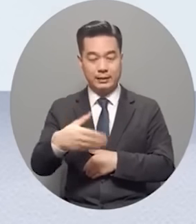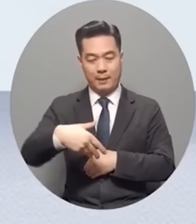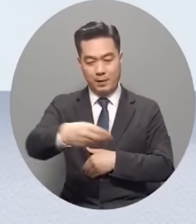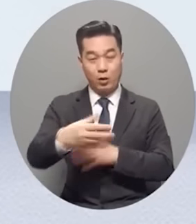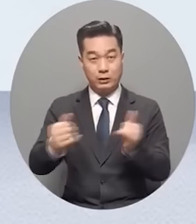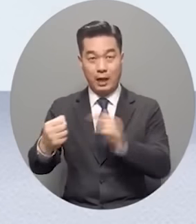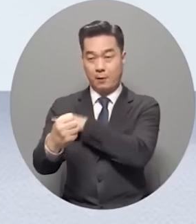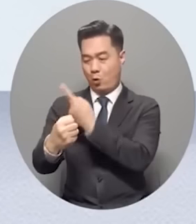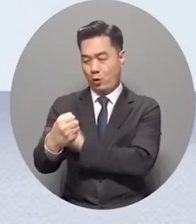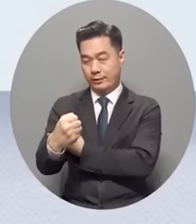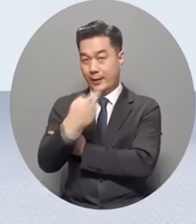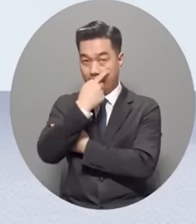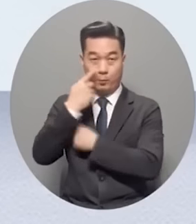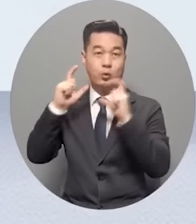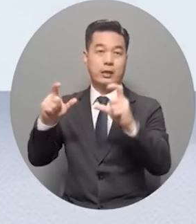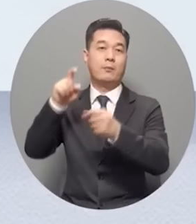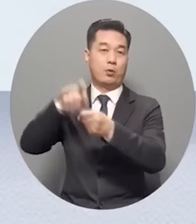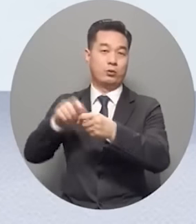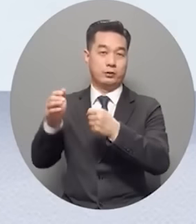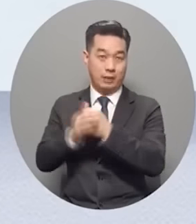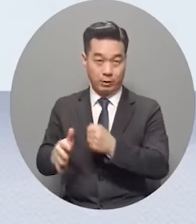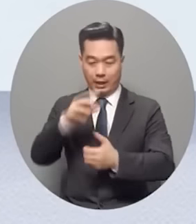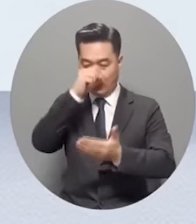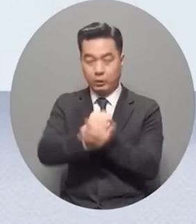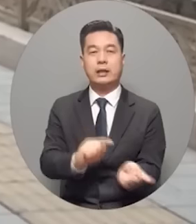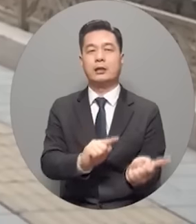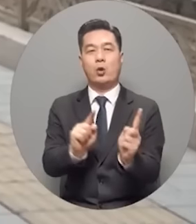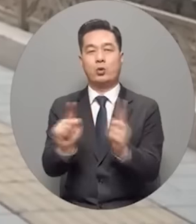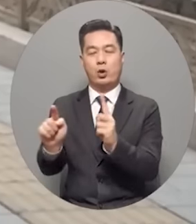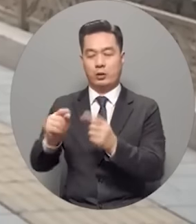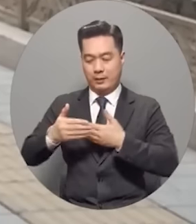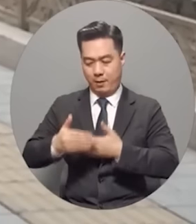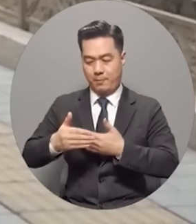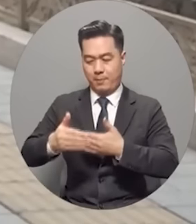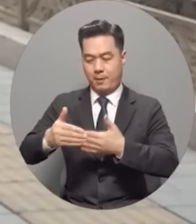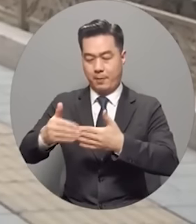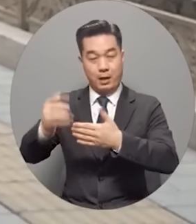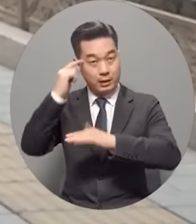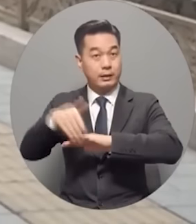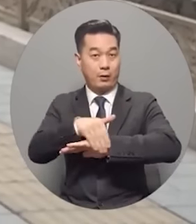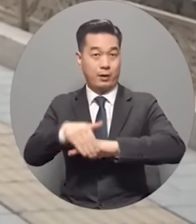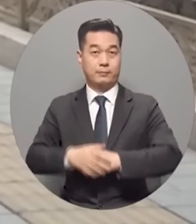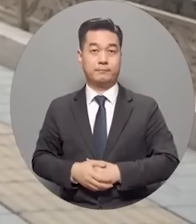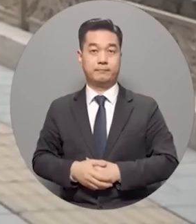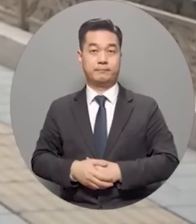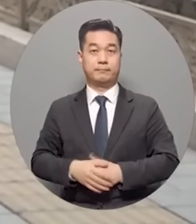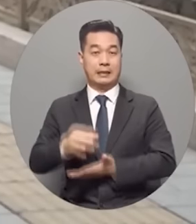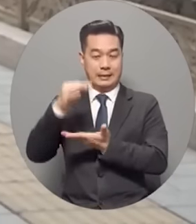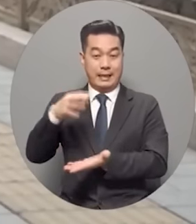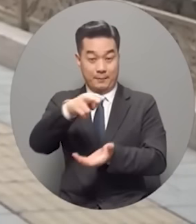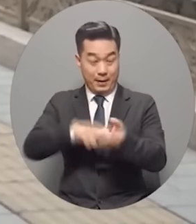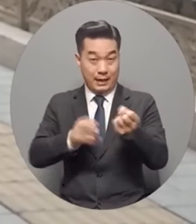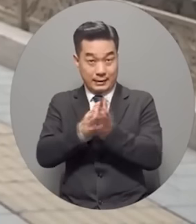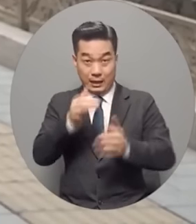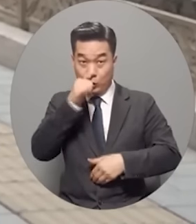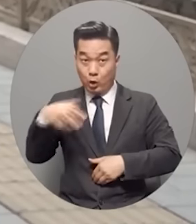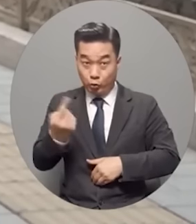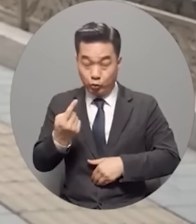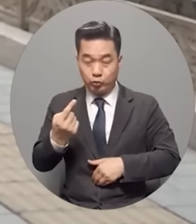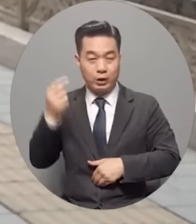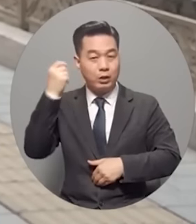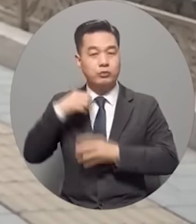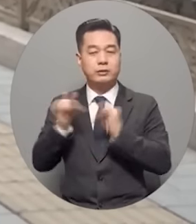정상적을 점진적으로 추진할 것이라고 밝혔습니다 자산매각에 돌입해도 중국당국은 국내 채권자를